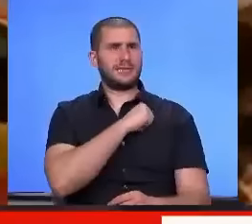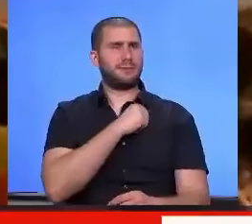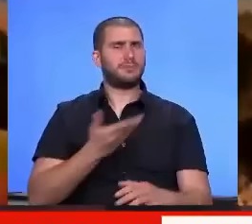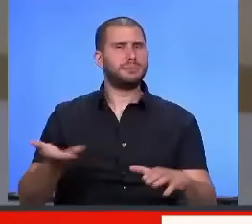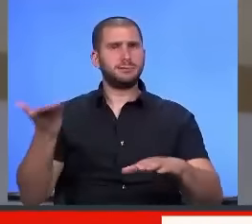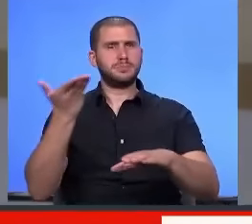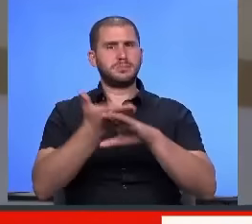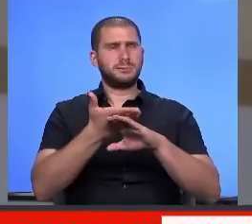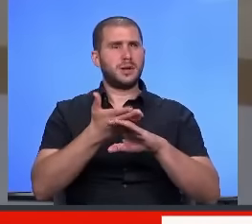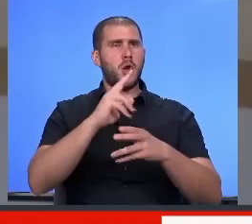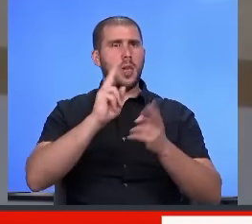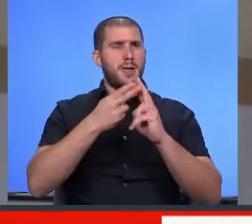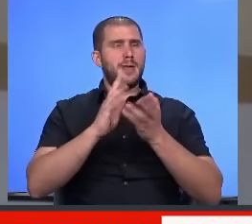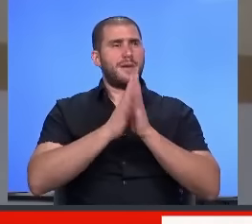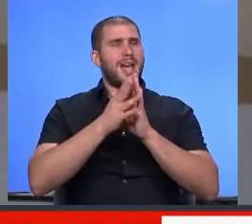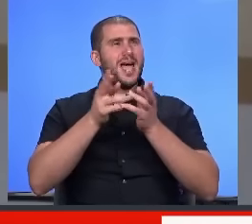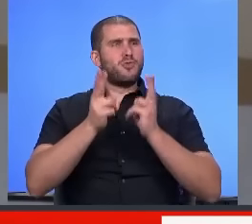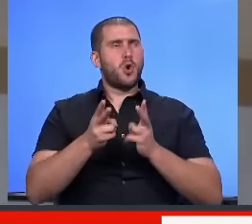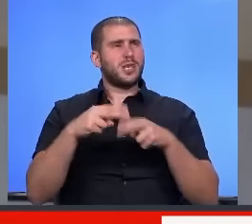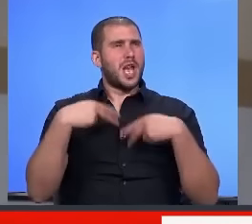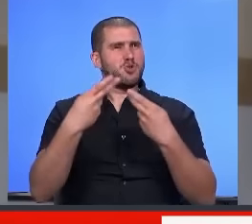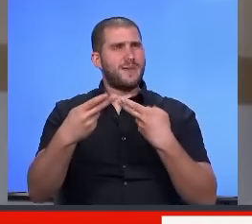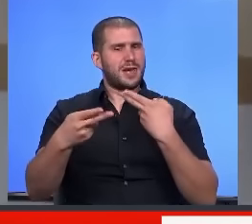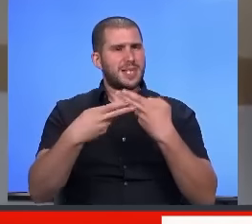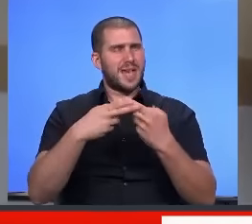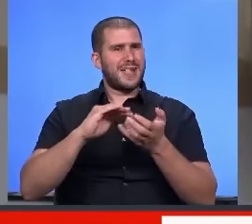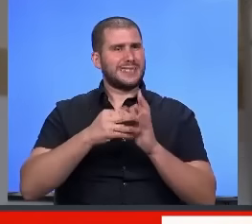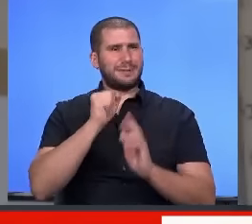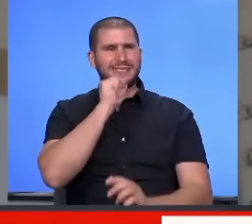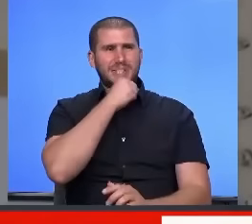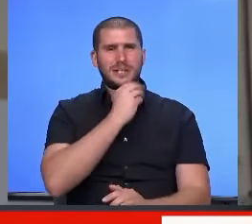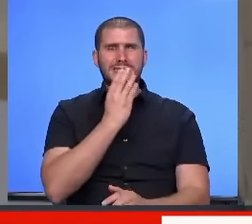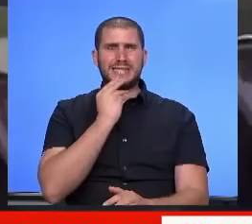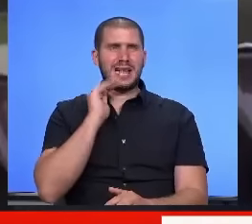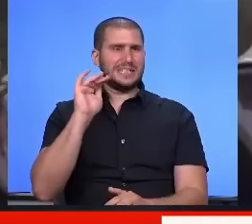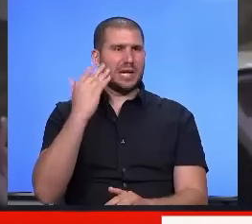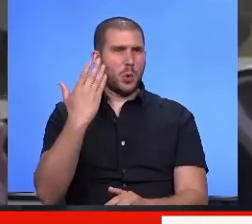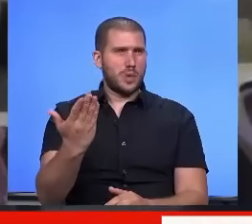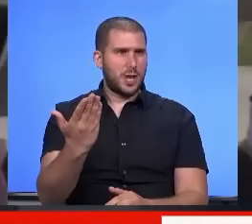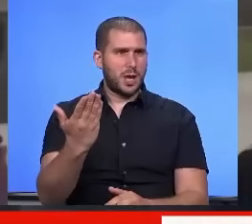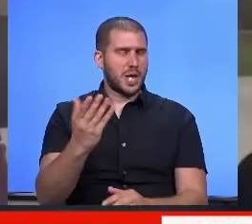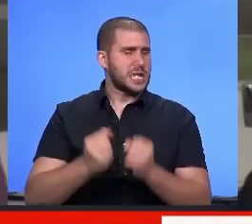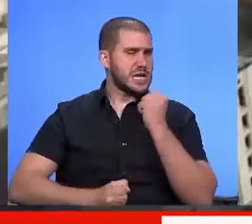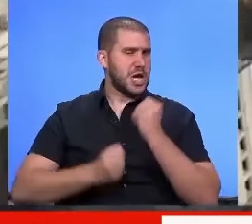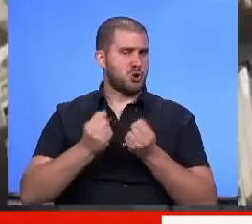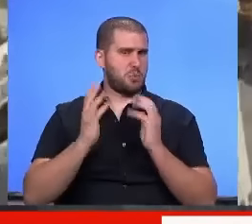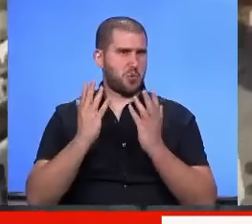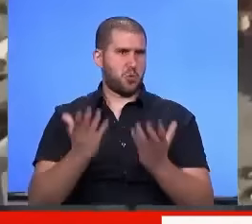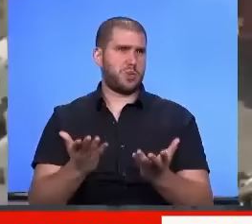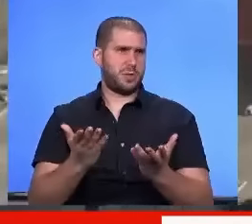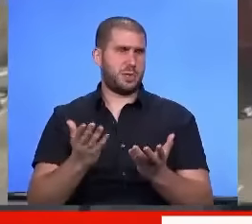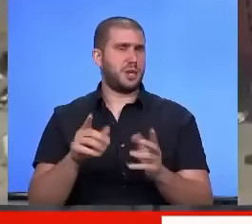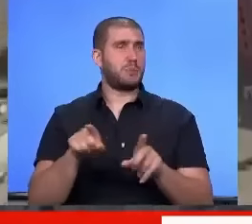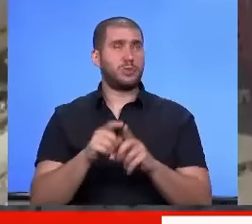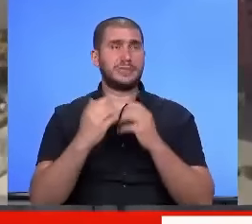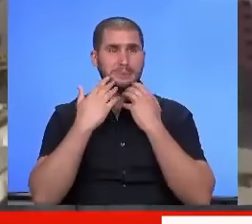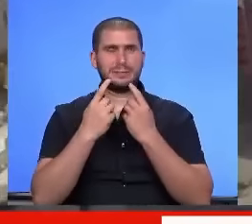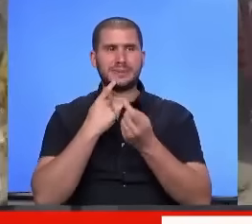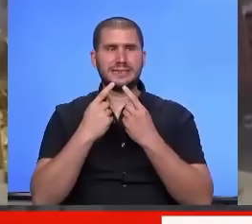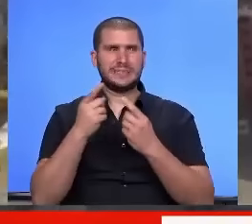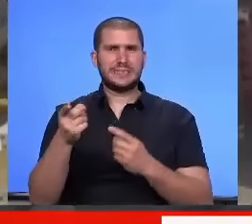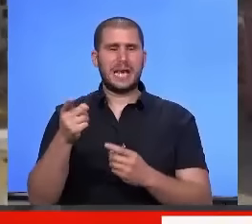הבמה העולמית, והפך את האפשרות לשוב ולהתקרב להסכם היסטורי בין ישראל לסעודיה לקשה במיוחד, כפי שהסביר בשיחה